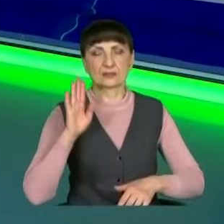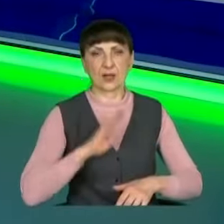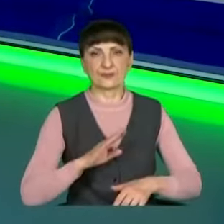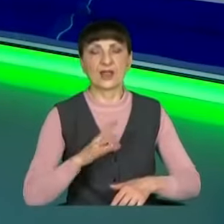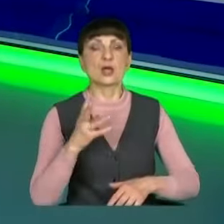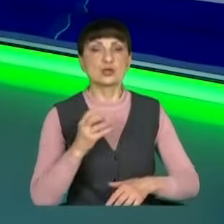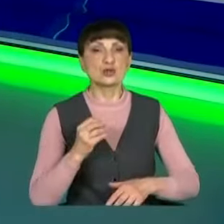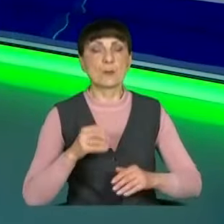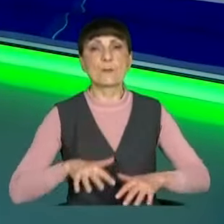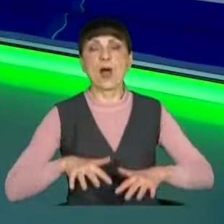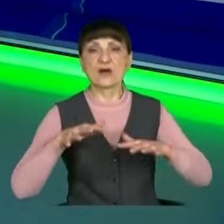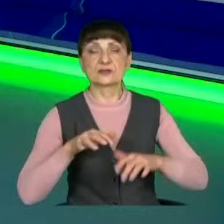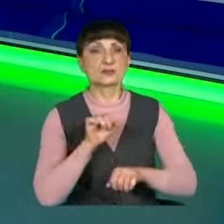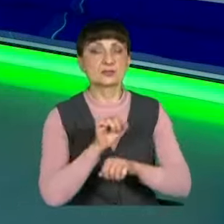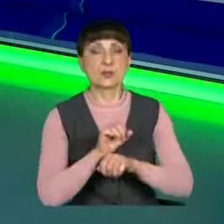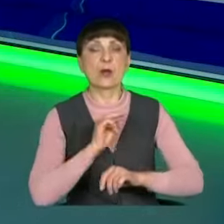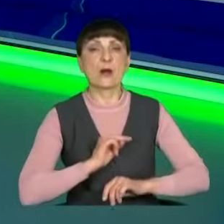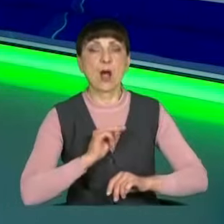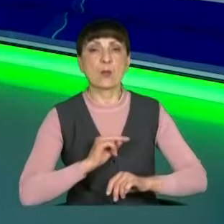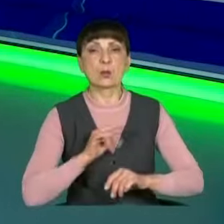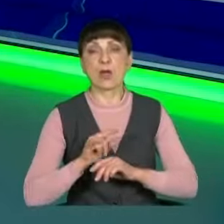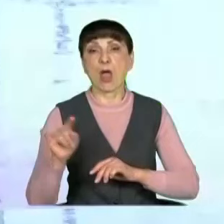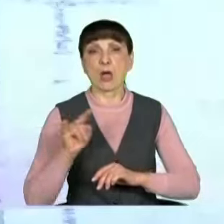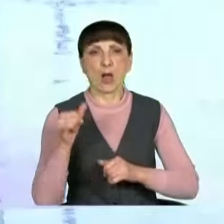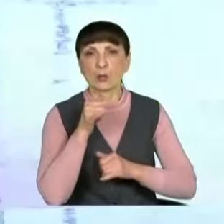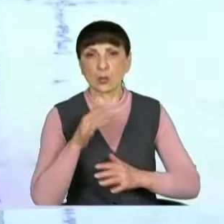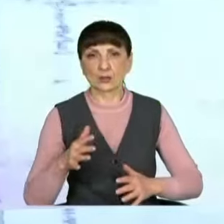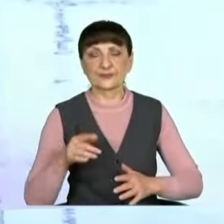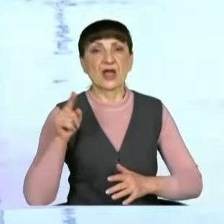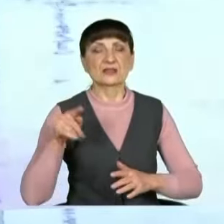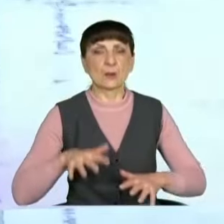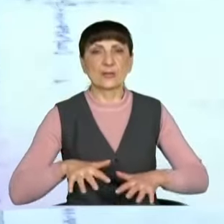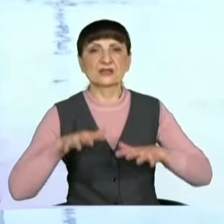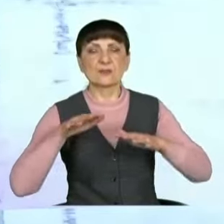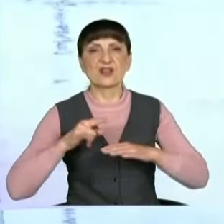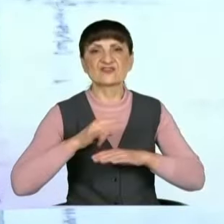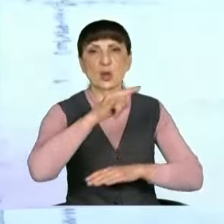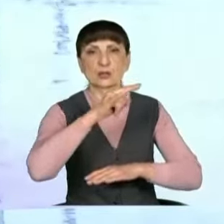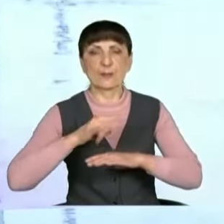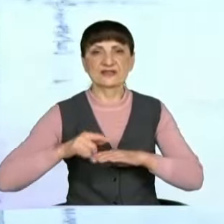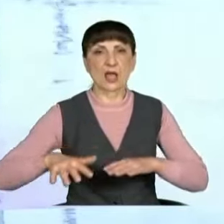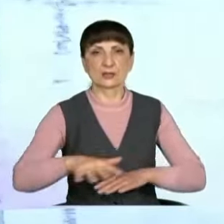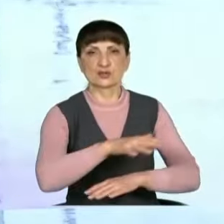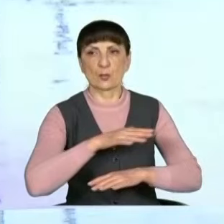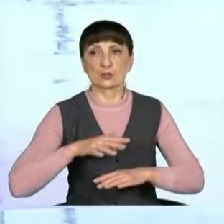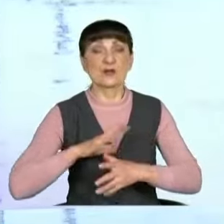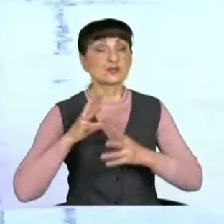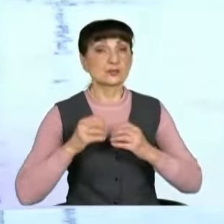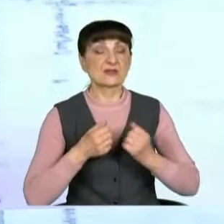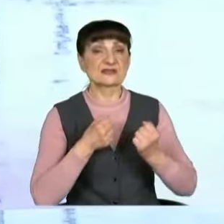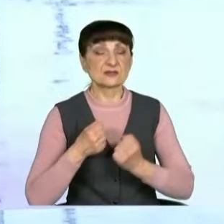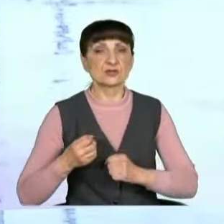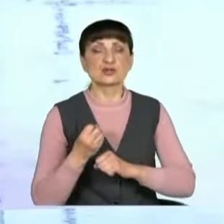Помимо этого, паводки парализовали работу аэропорта. Там подтопило взлетно-посадочные полосы. В результате